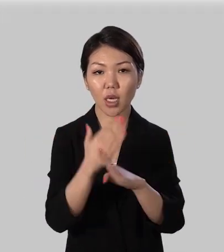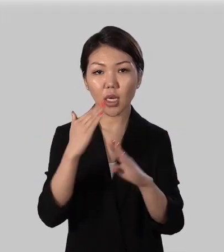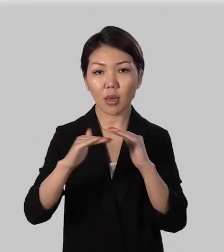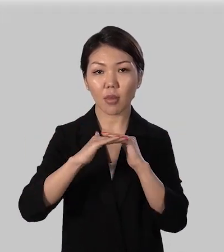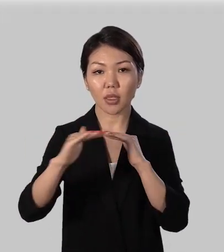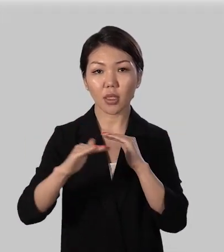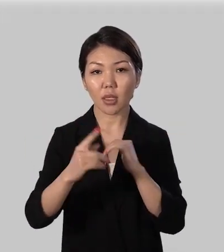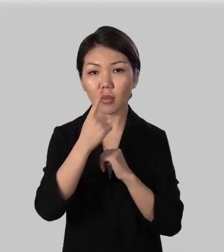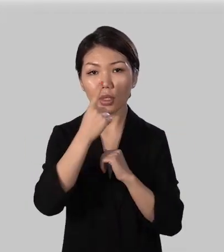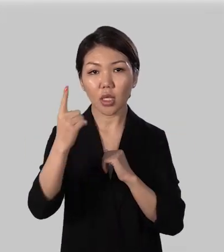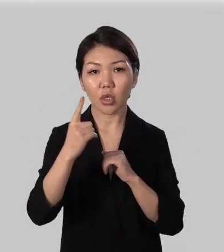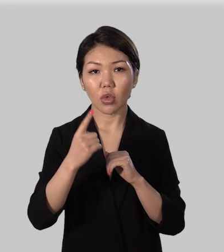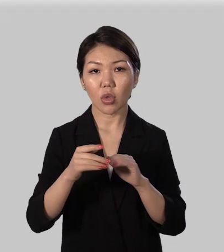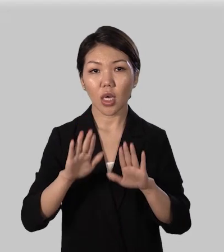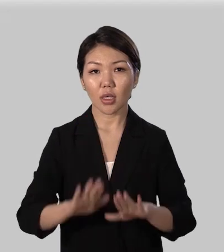этого